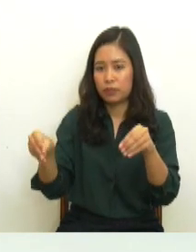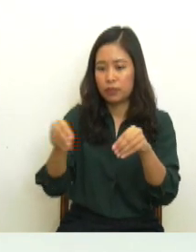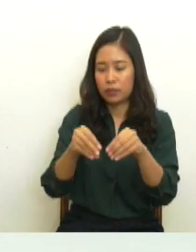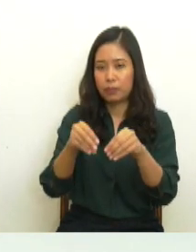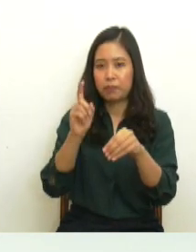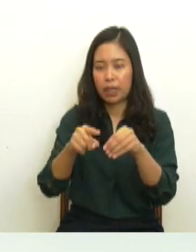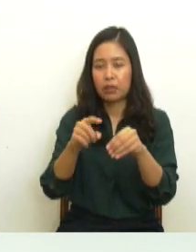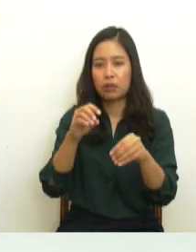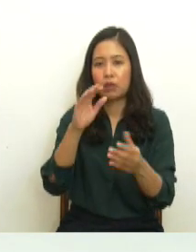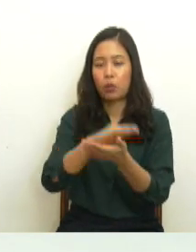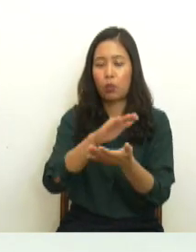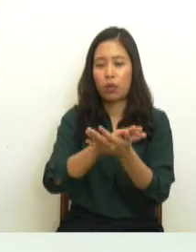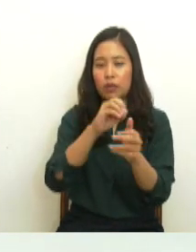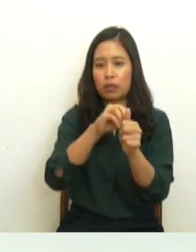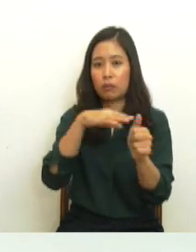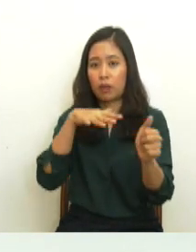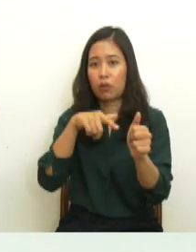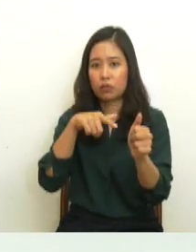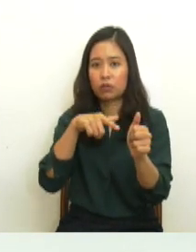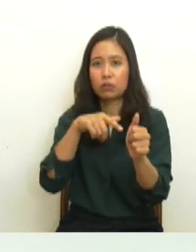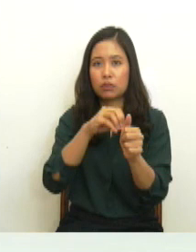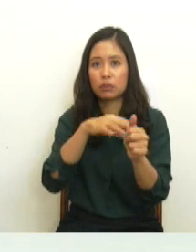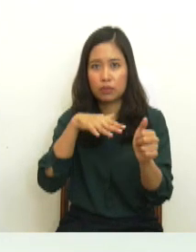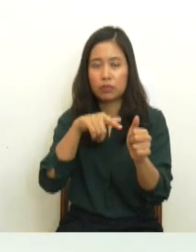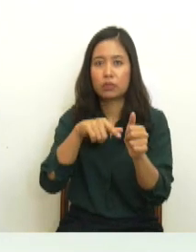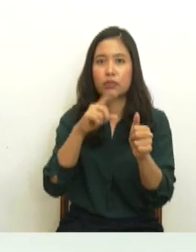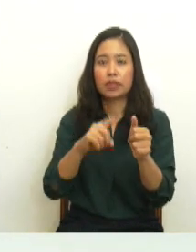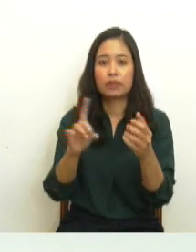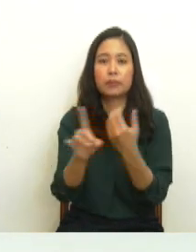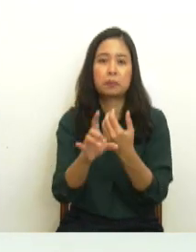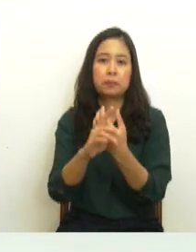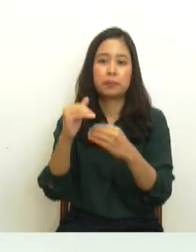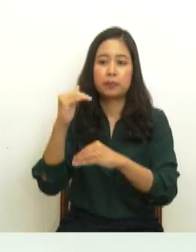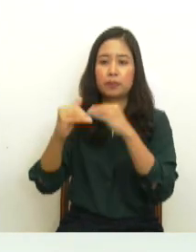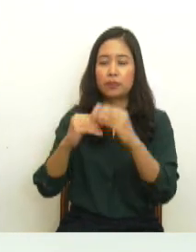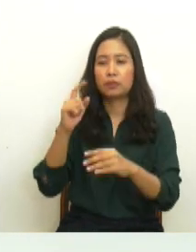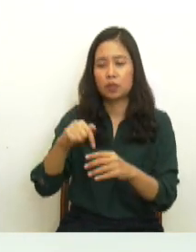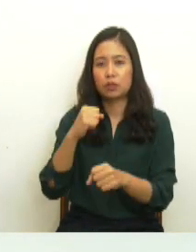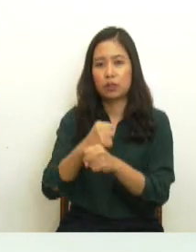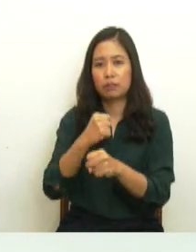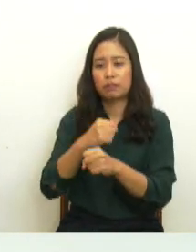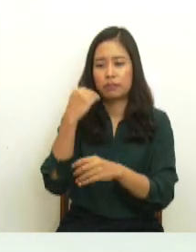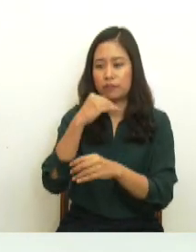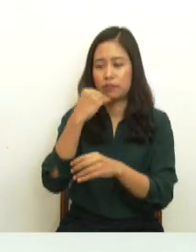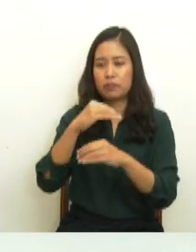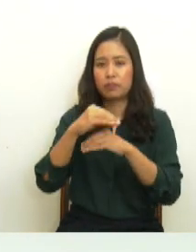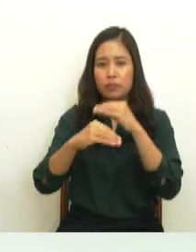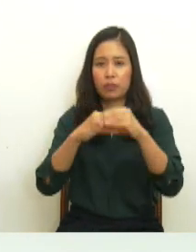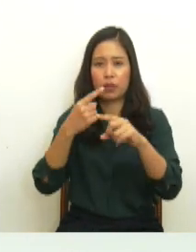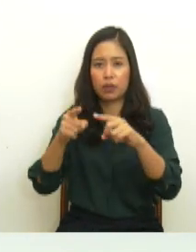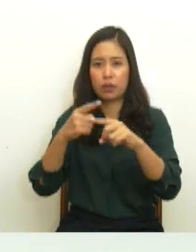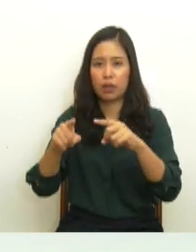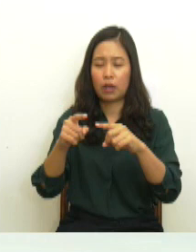นำร่องนะครับก่อนที่จะไปแข่งขันในแต่ละภูมิภาคท่านก็ต้องทำแผนงานโครงการขึ้นมาเช่นเดียวกันว่าท่าน